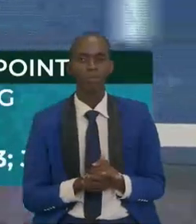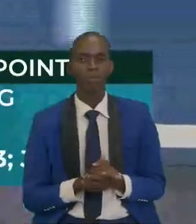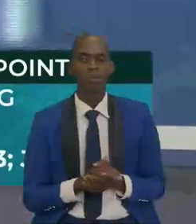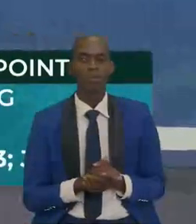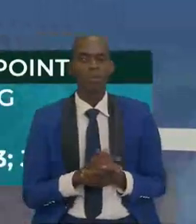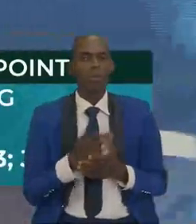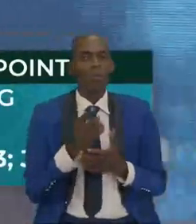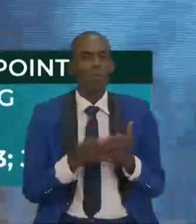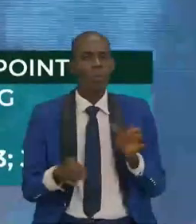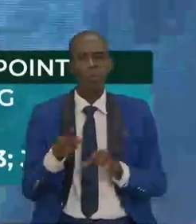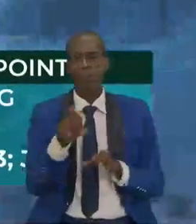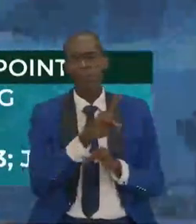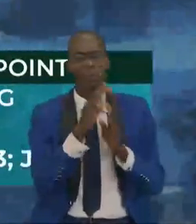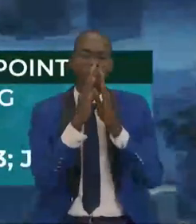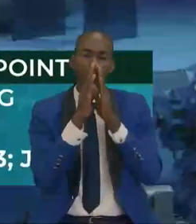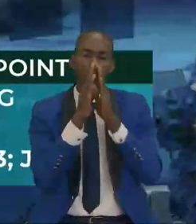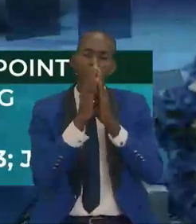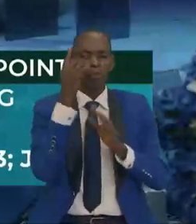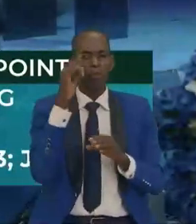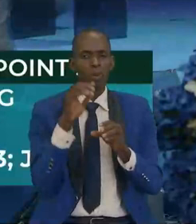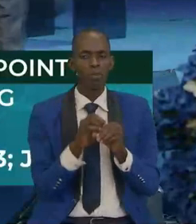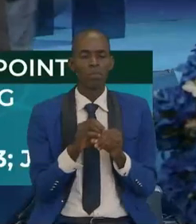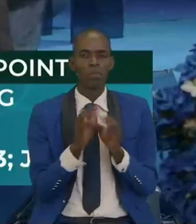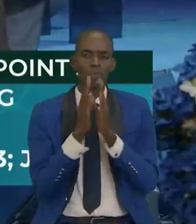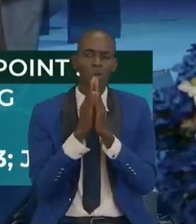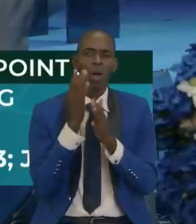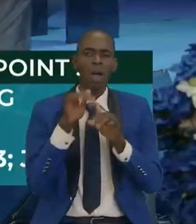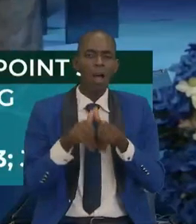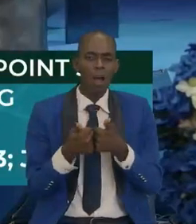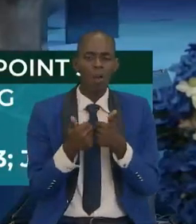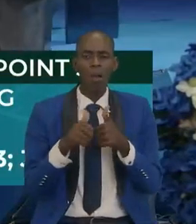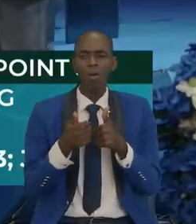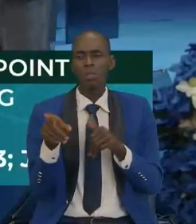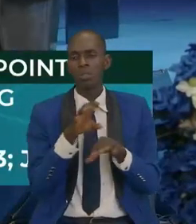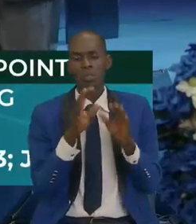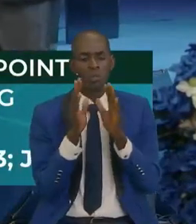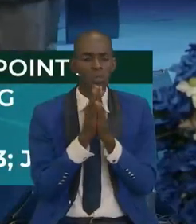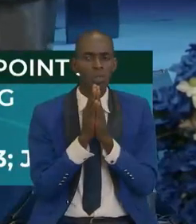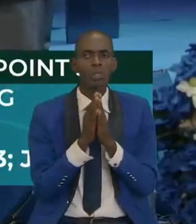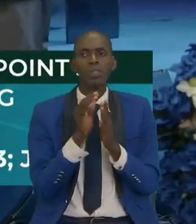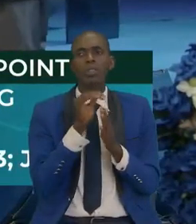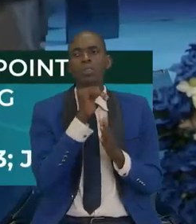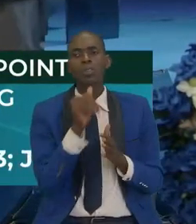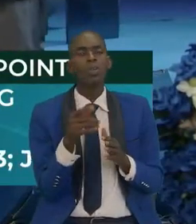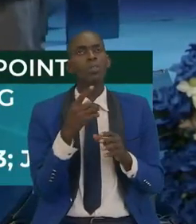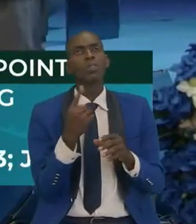prière au Dieu du ciel. Quelle était leur prière? Comment ont-ils